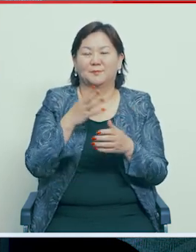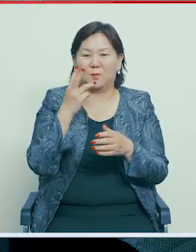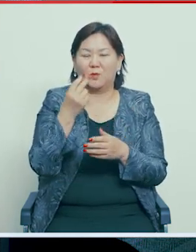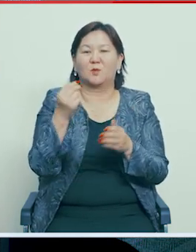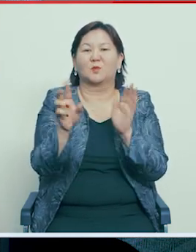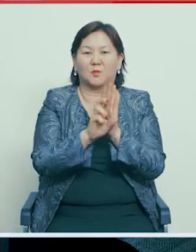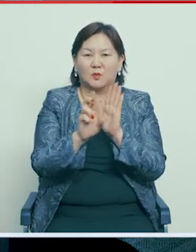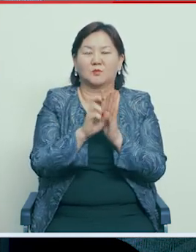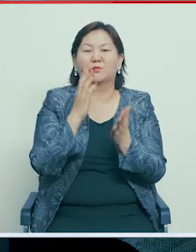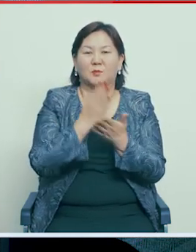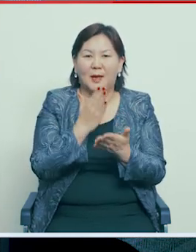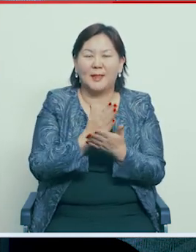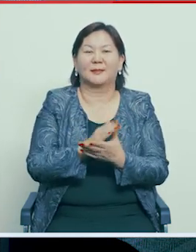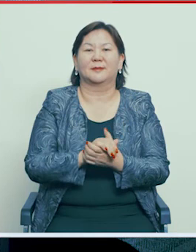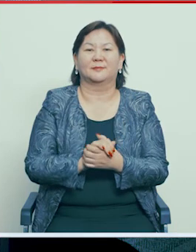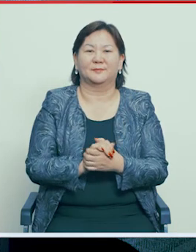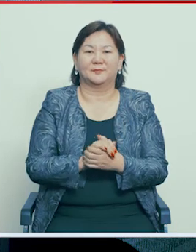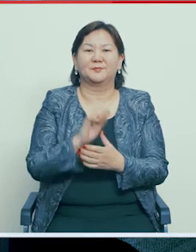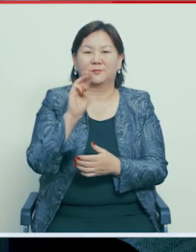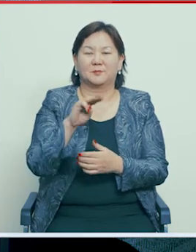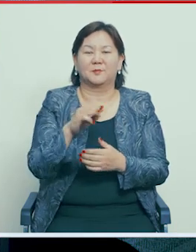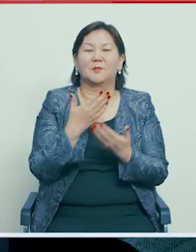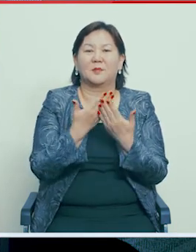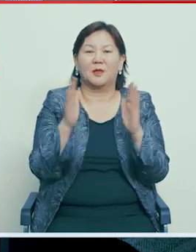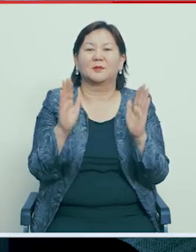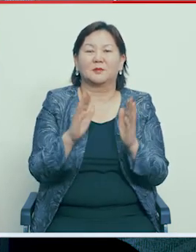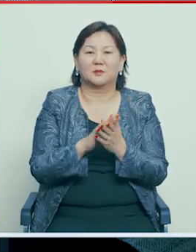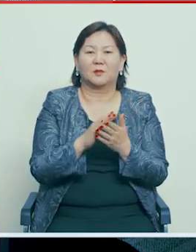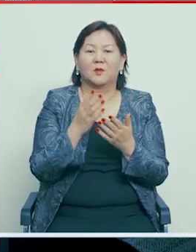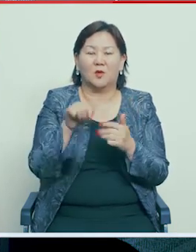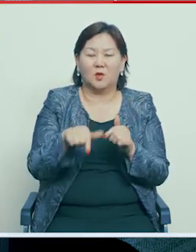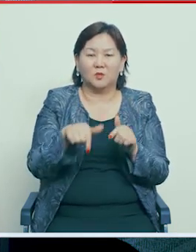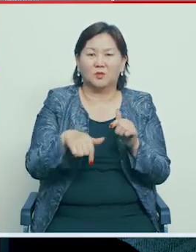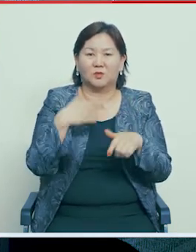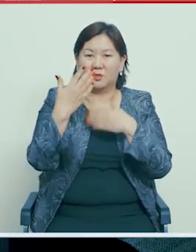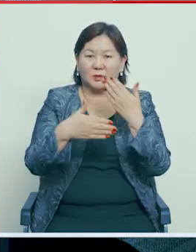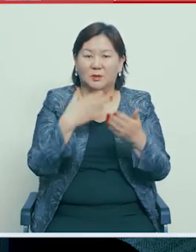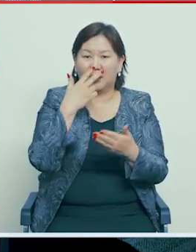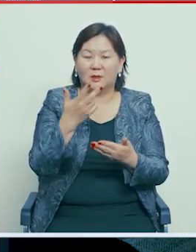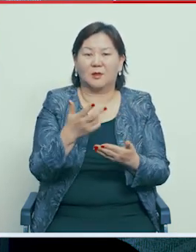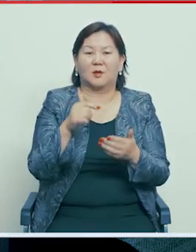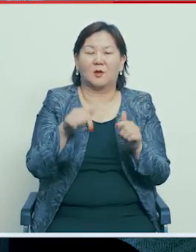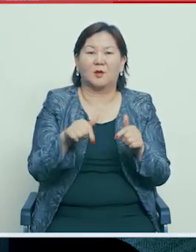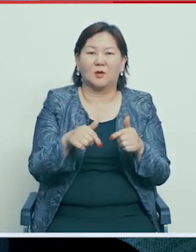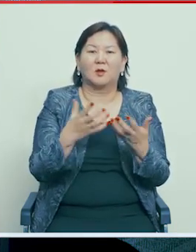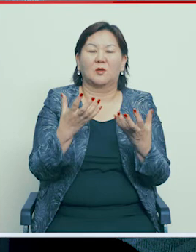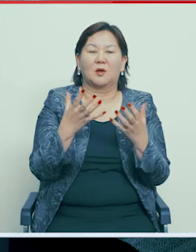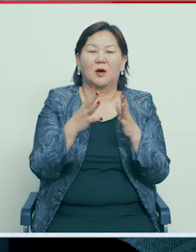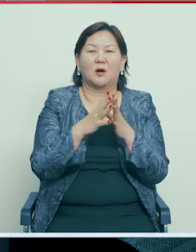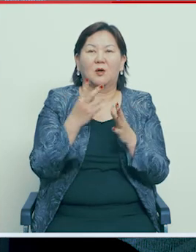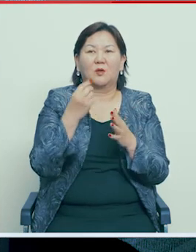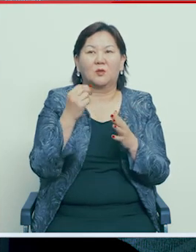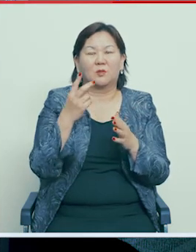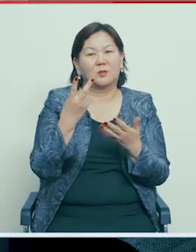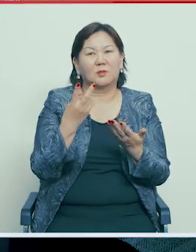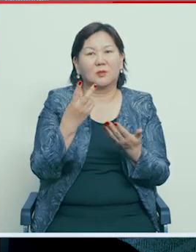боломж бол байгаа байдгийн байна. Нээлт тий. Тэгээ одоо ингээд сайн мэдээ. тий 10 чинь манай